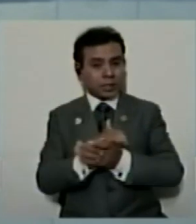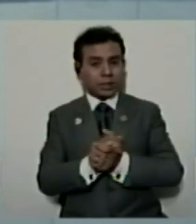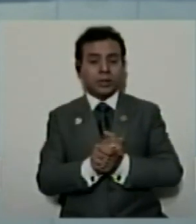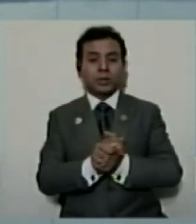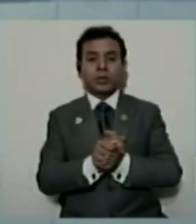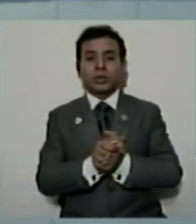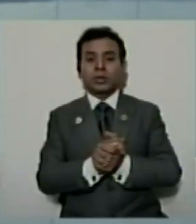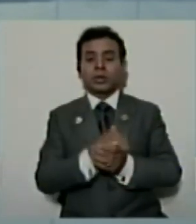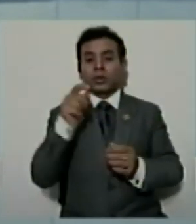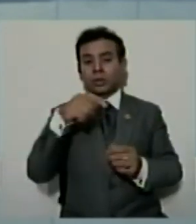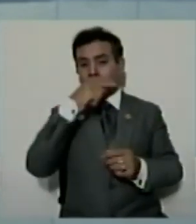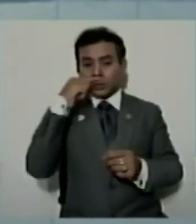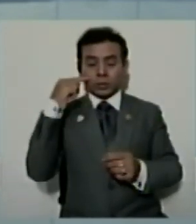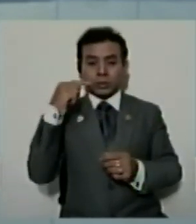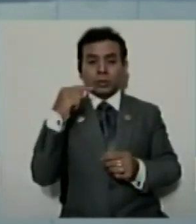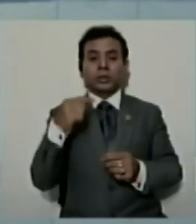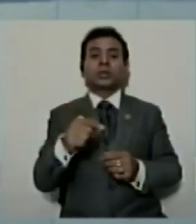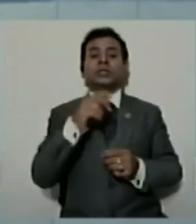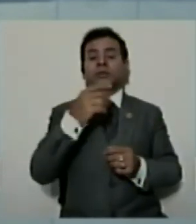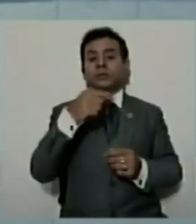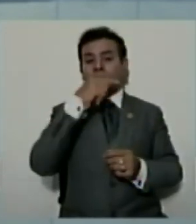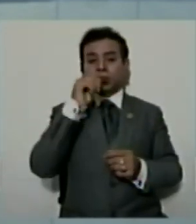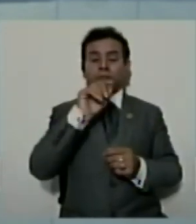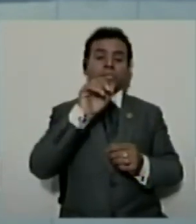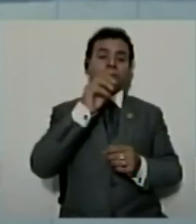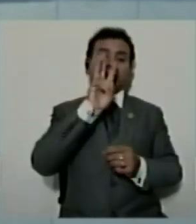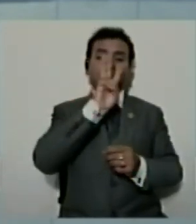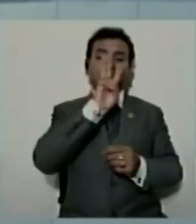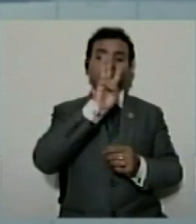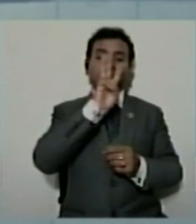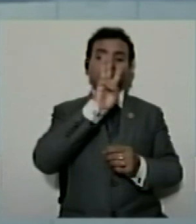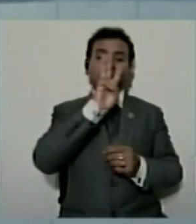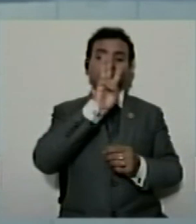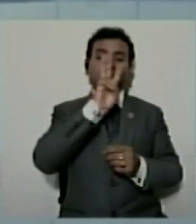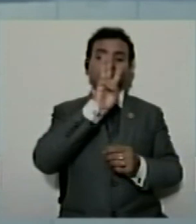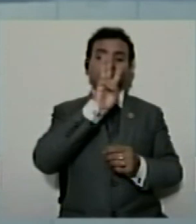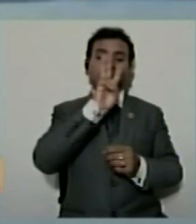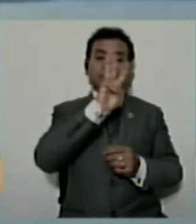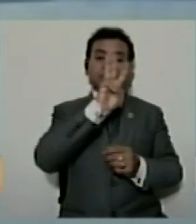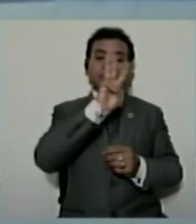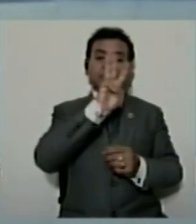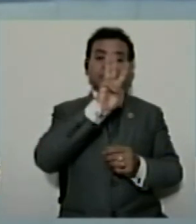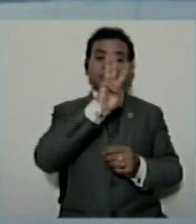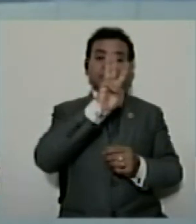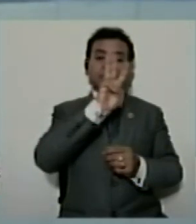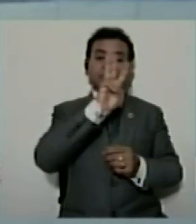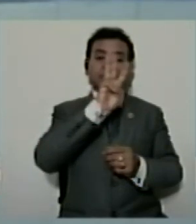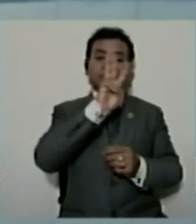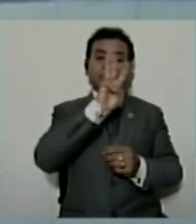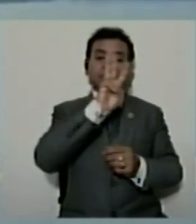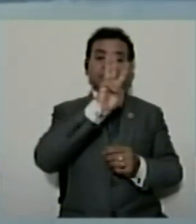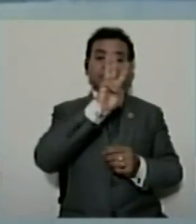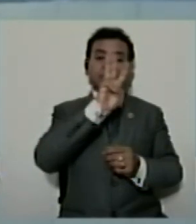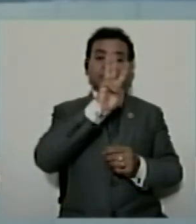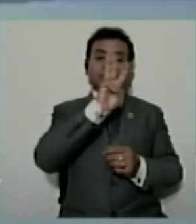সাথে জানাবো যে একজনের বয়স 10-এর নিচে, তবে যে শিশুটি মারা গেছেন 10-এর নিচে বয়স,